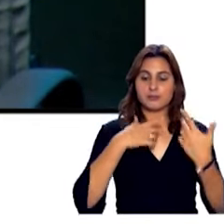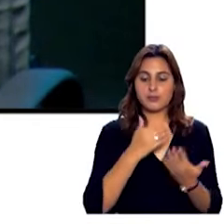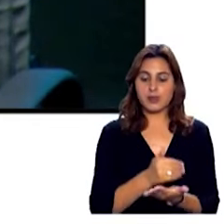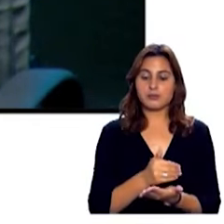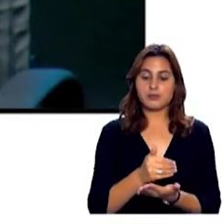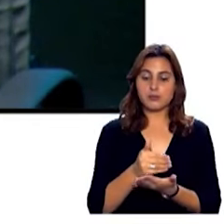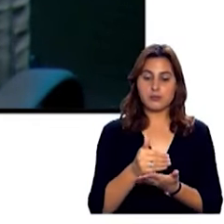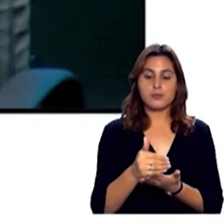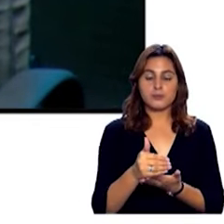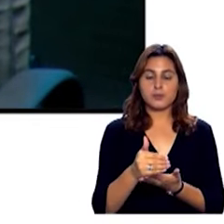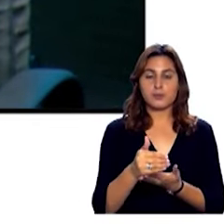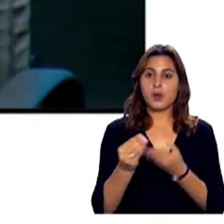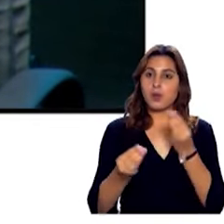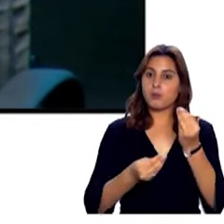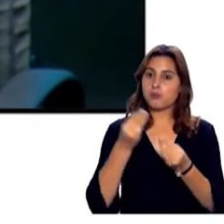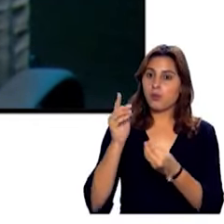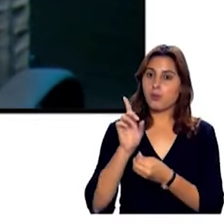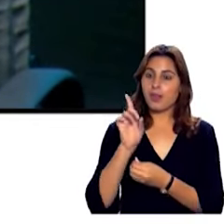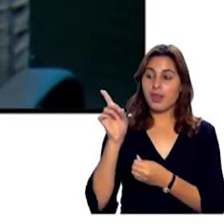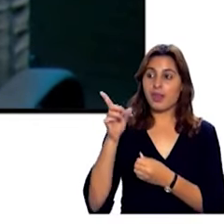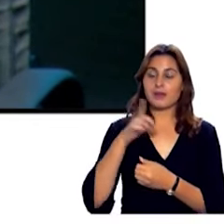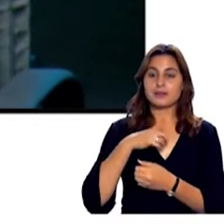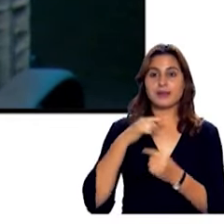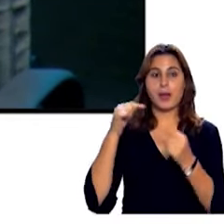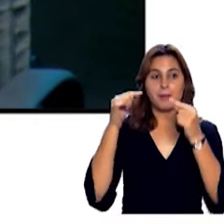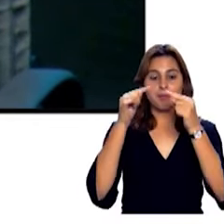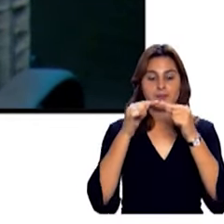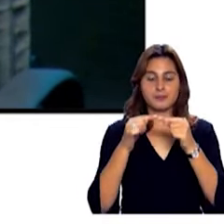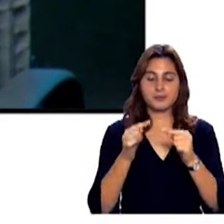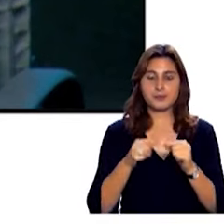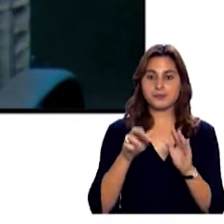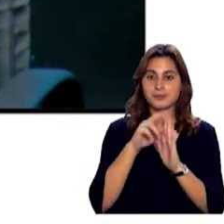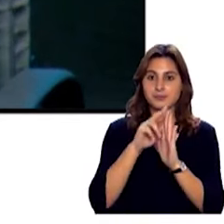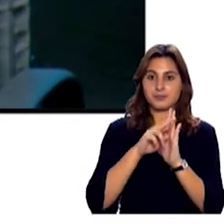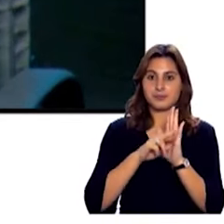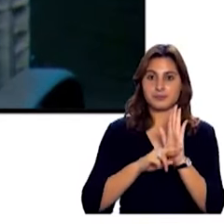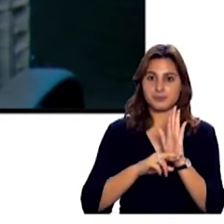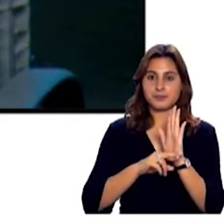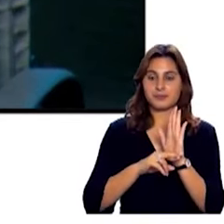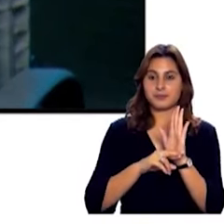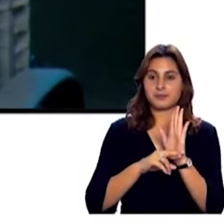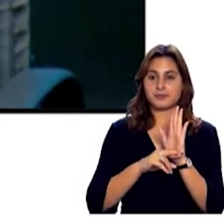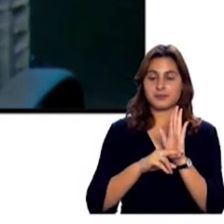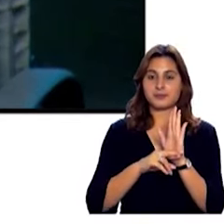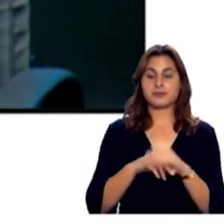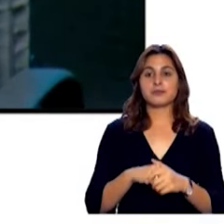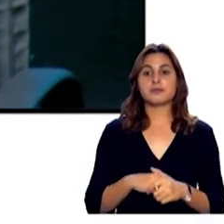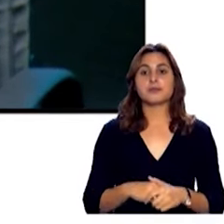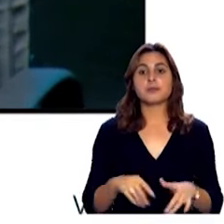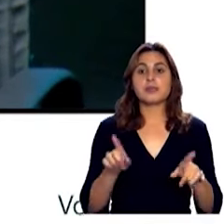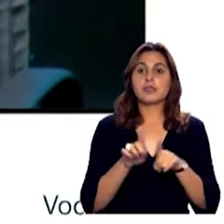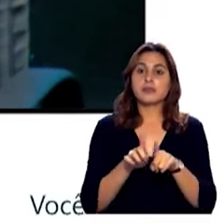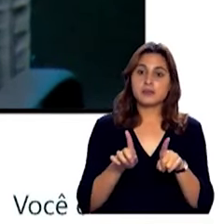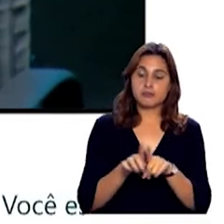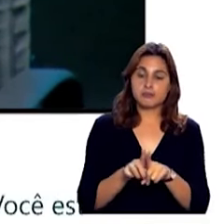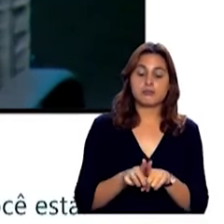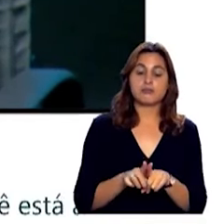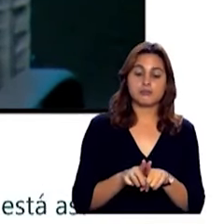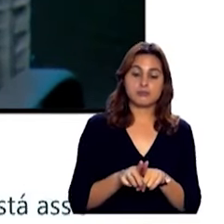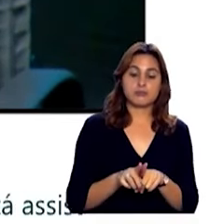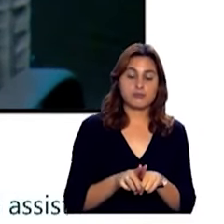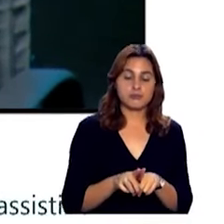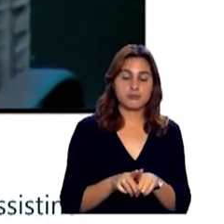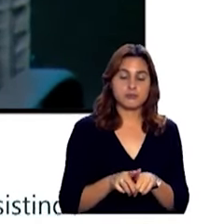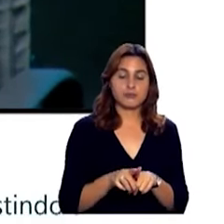application des RG de droit avec d'ailleurs au même moment la constitution